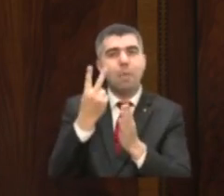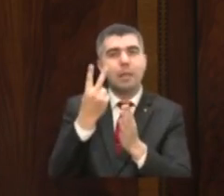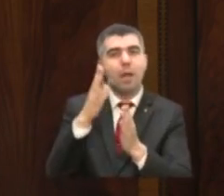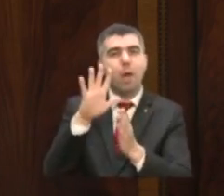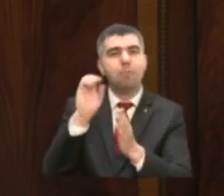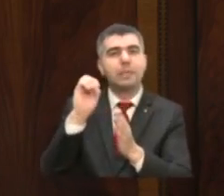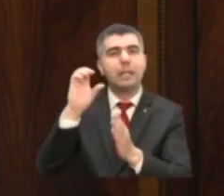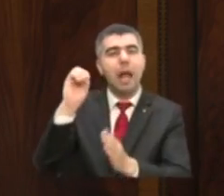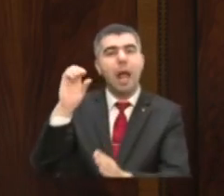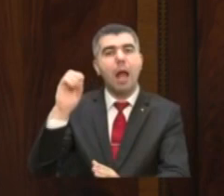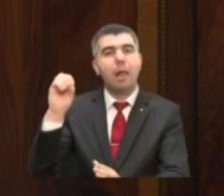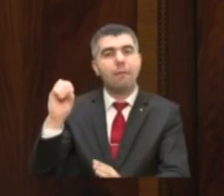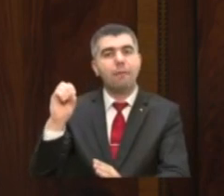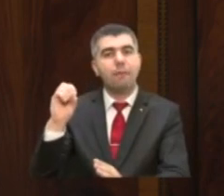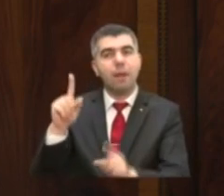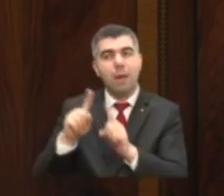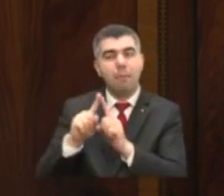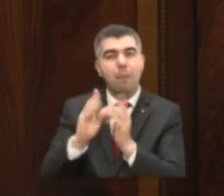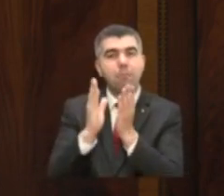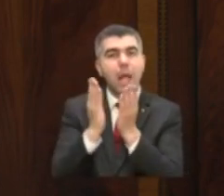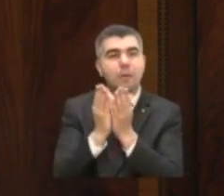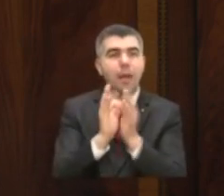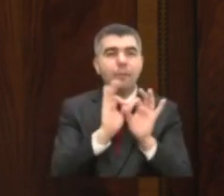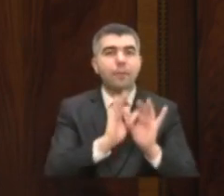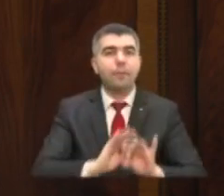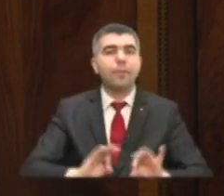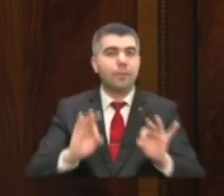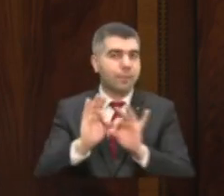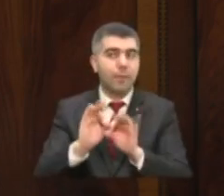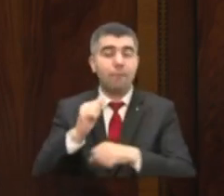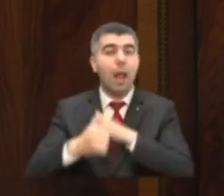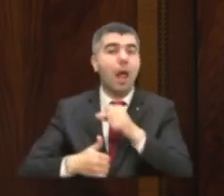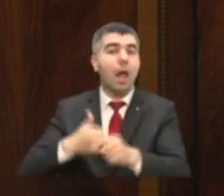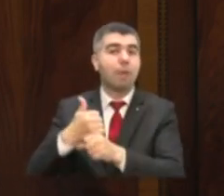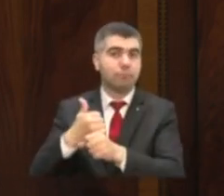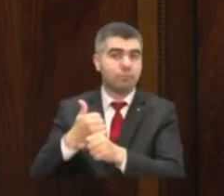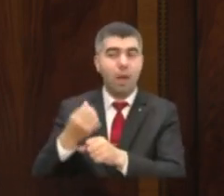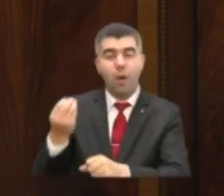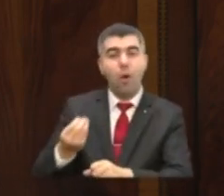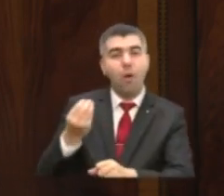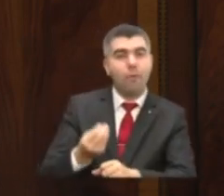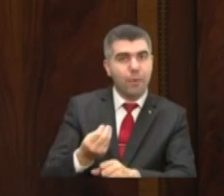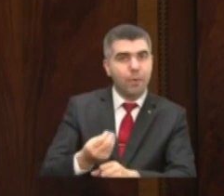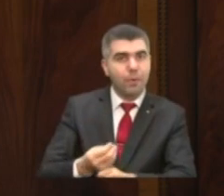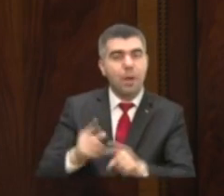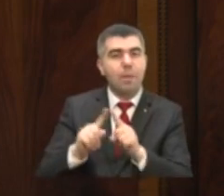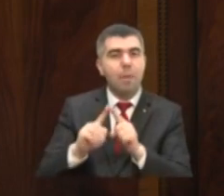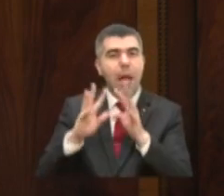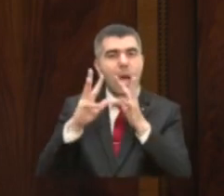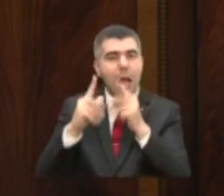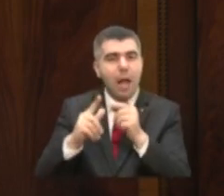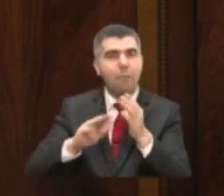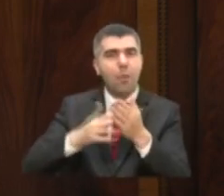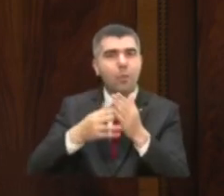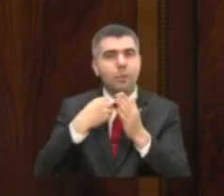تلميذ يغادرون كل سنة. المشكل الأساسي اللي بغيت نوصل ليه السيد رئيس الحكومة ماشي في الأرقام اللي تقول كل مرة تندخلها